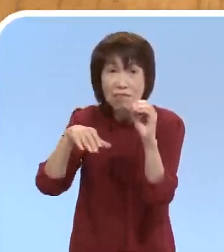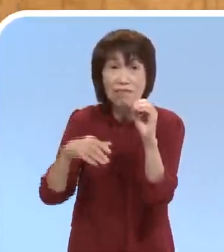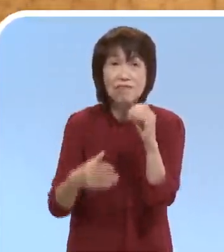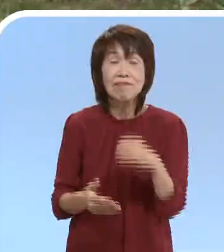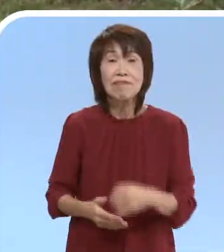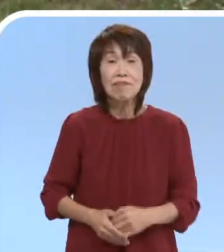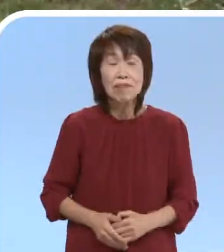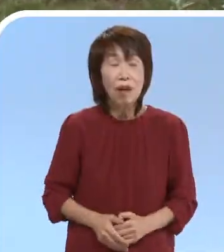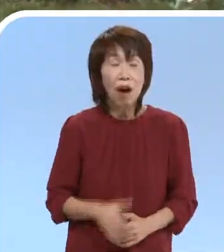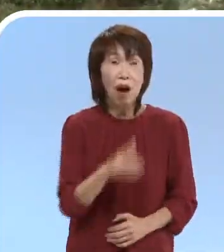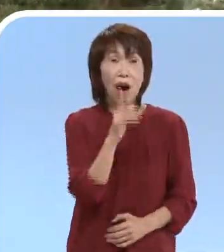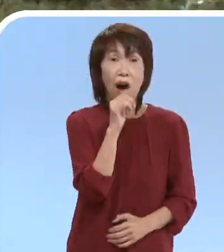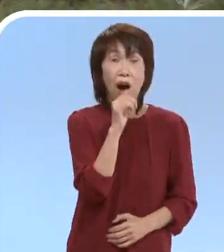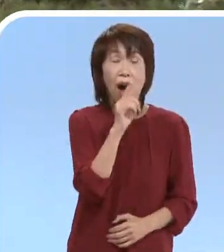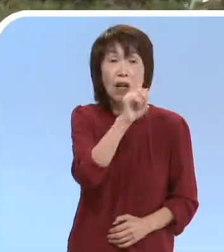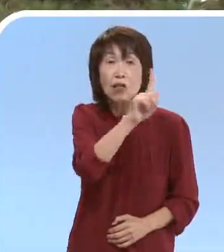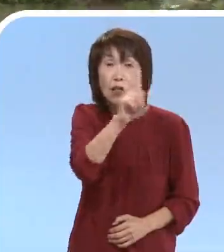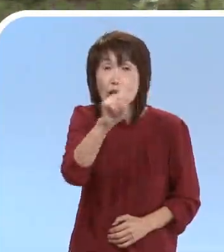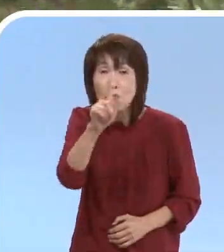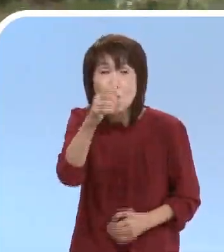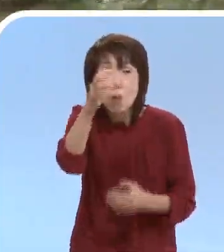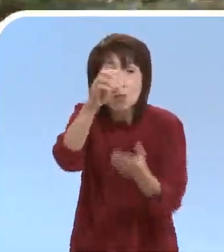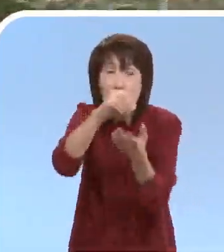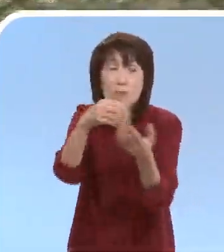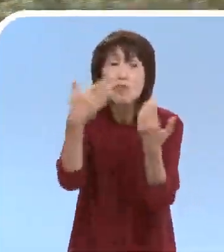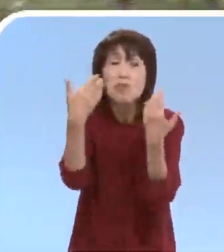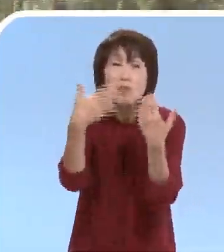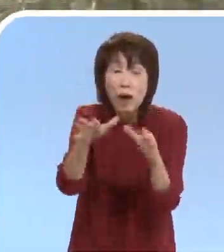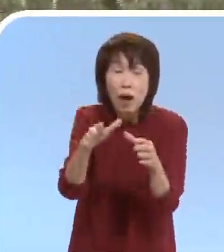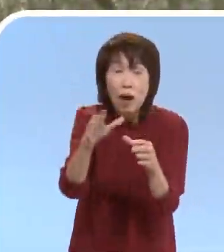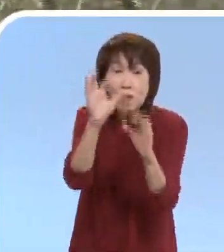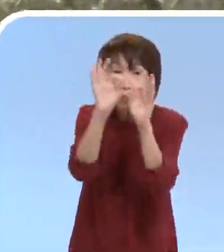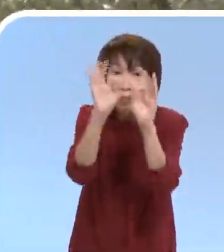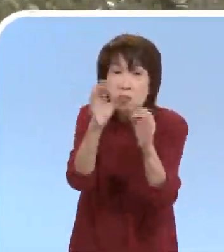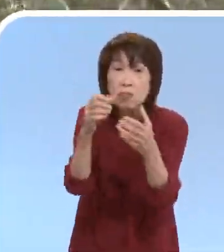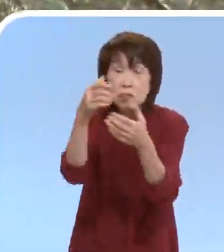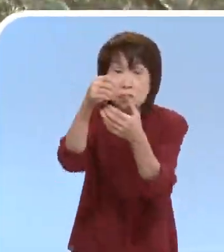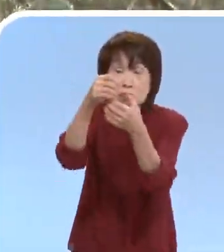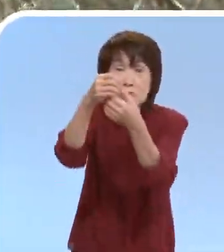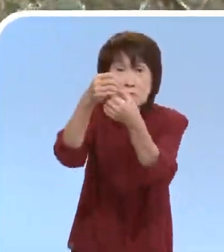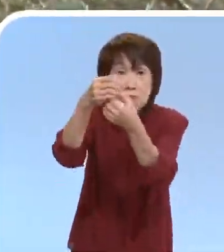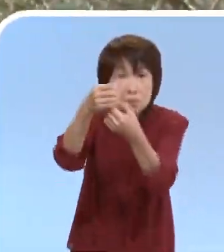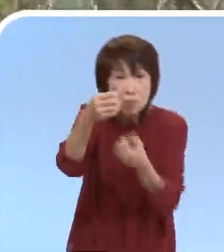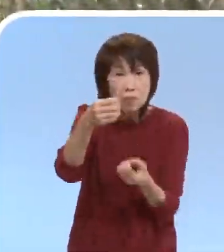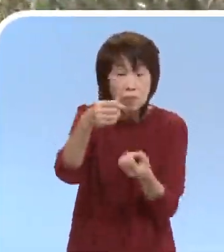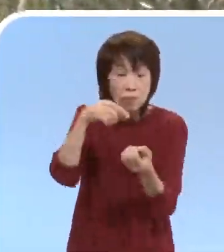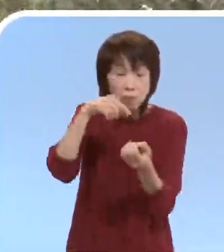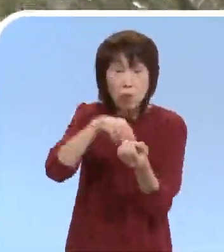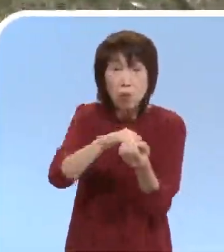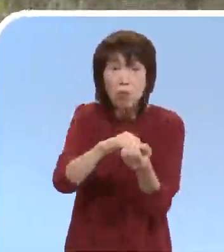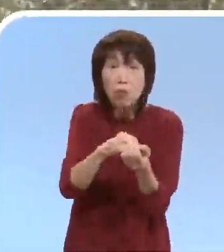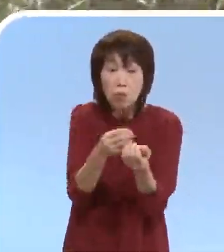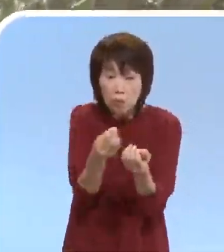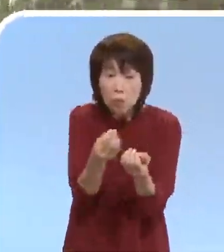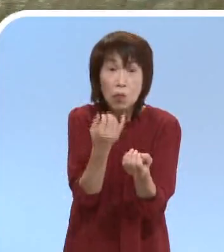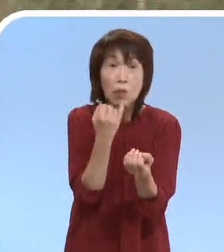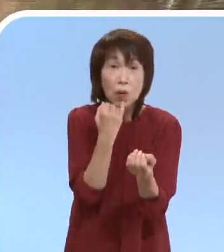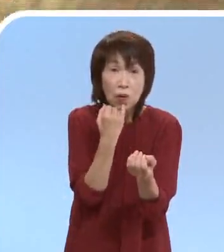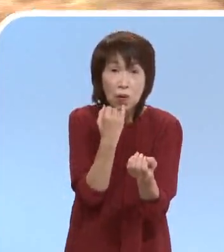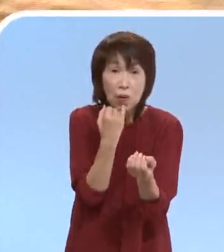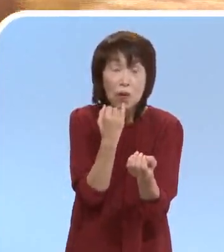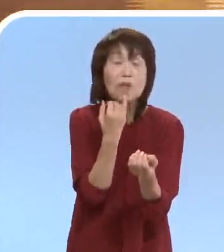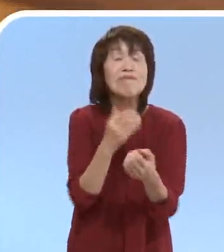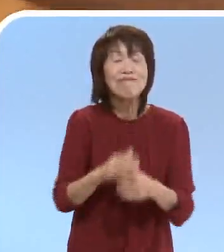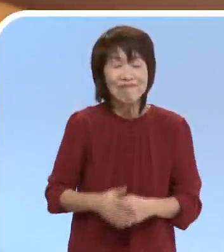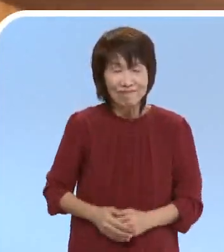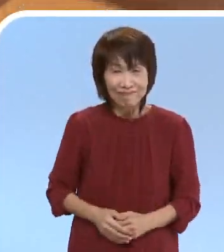を取ります。 え、じゃあ一粒ずつというか、もうこうやって、じゃあ枝があるから、はい、これをこう、 そうです、 ザクザク と、